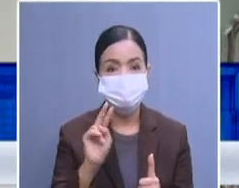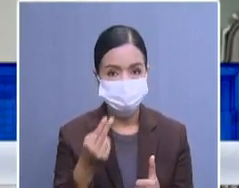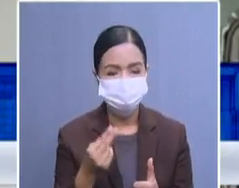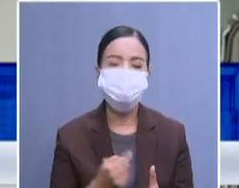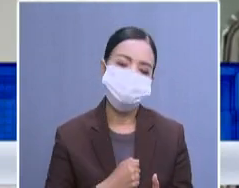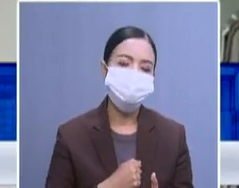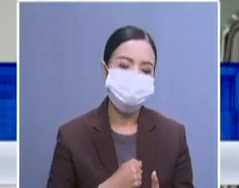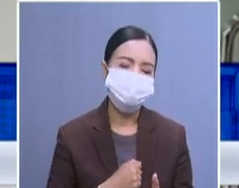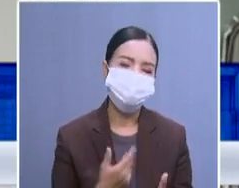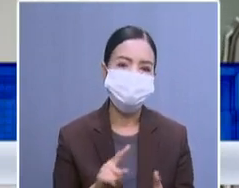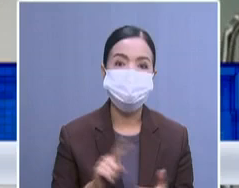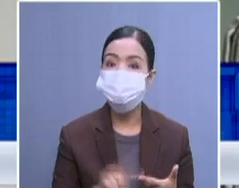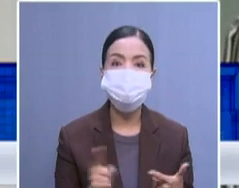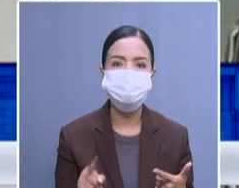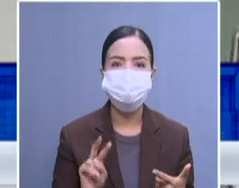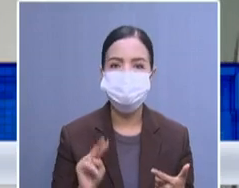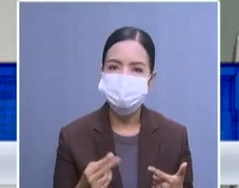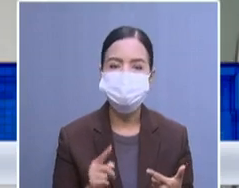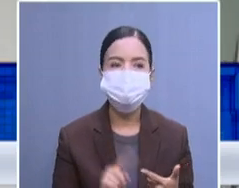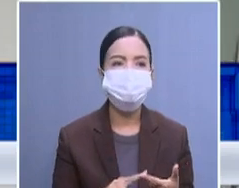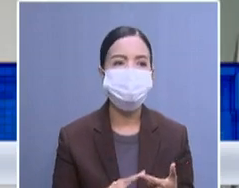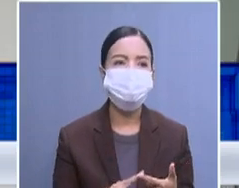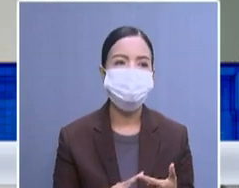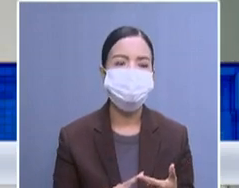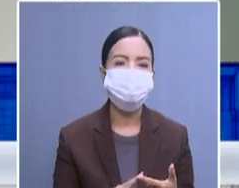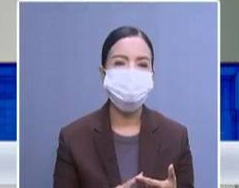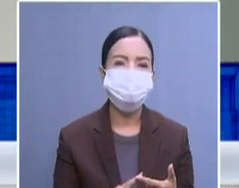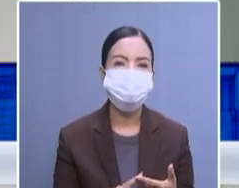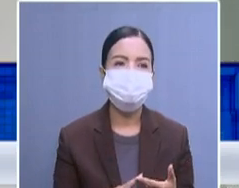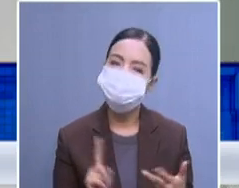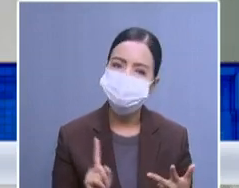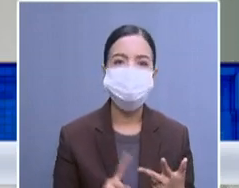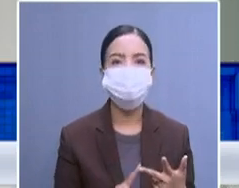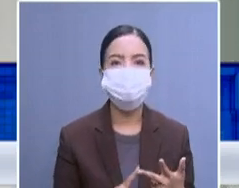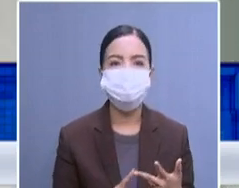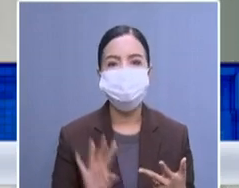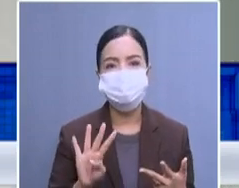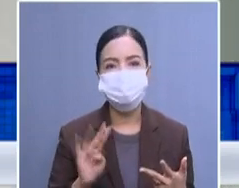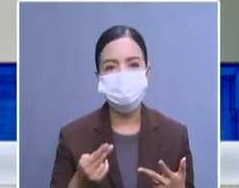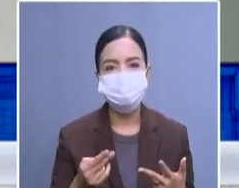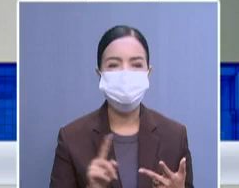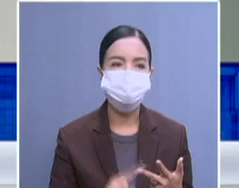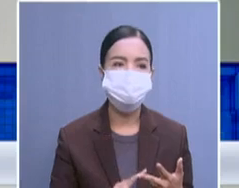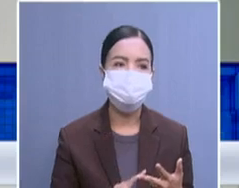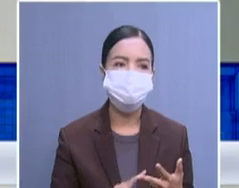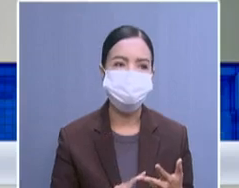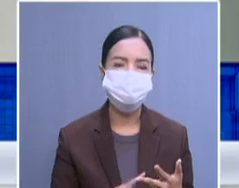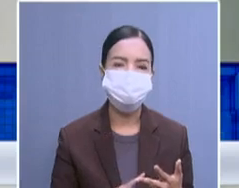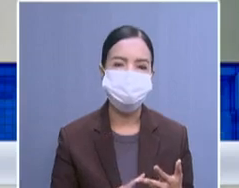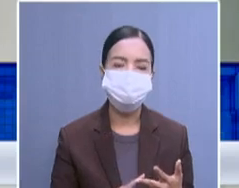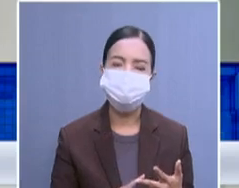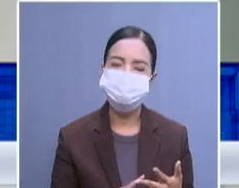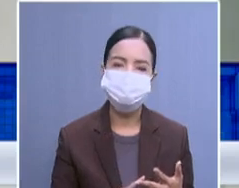ครับ ครับ ครั้งที่2ก็ 20,000 บาทครั้งที่3 40,000 มันเริ่มจะไม่เคยมีแล้ว